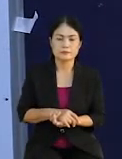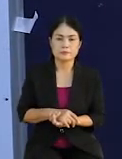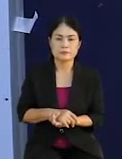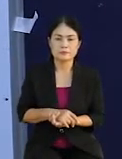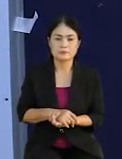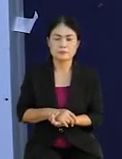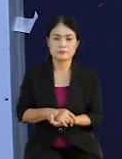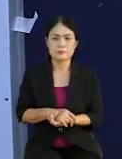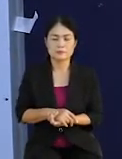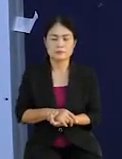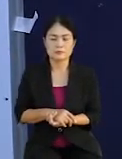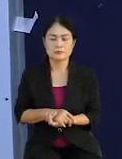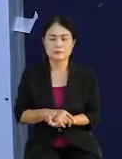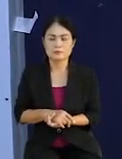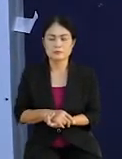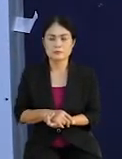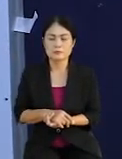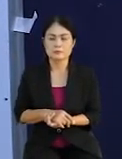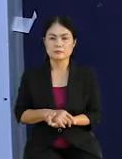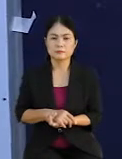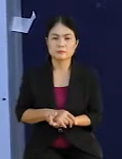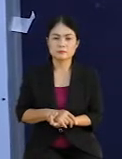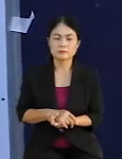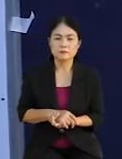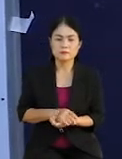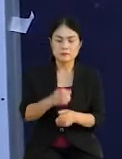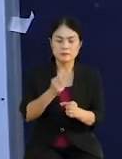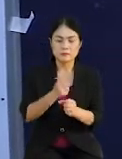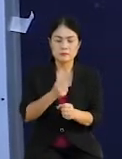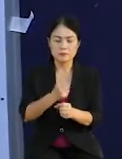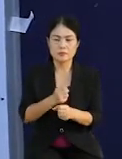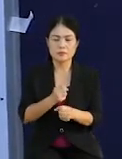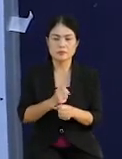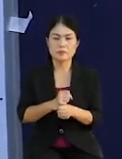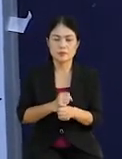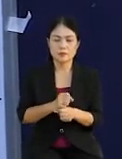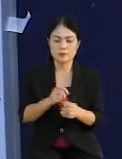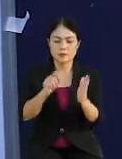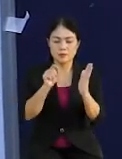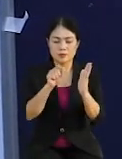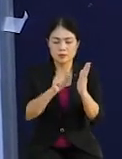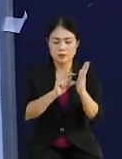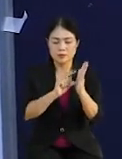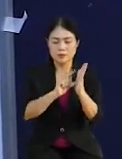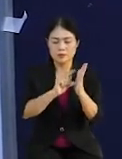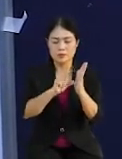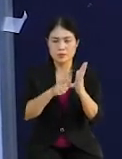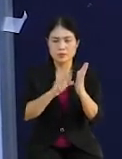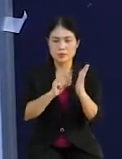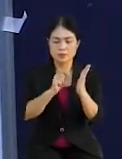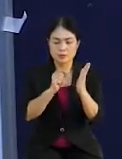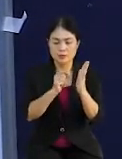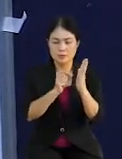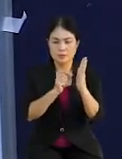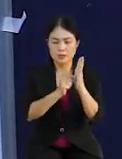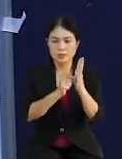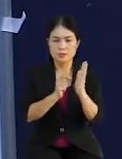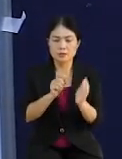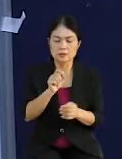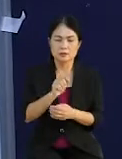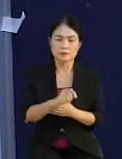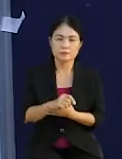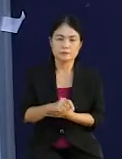nè tiền phí đại dương cu nơi lơ bằng toán đó thơ chía chật bà thơ chịp